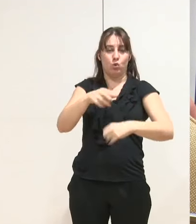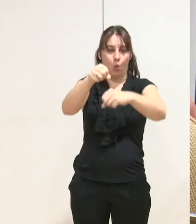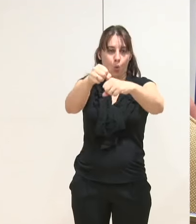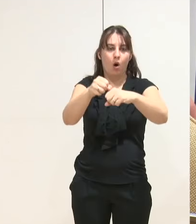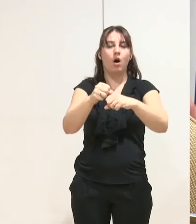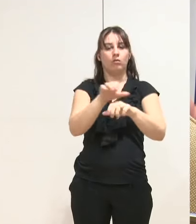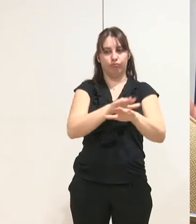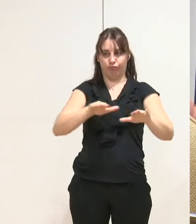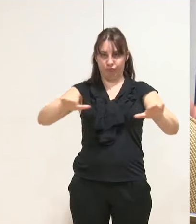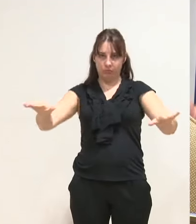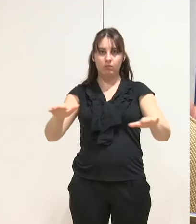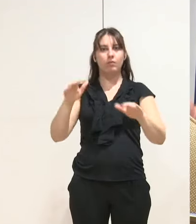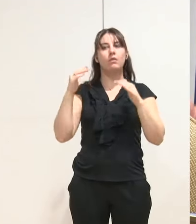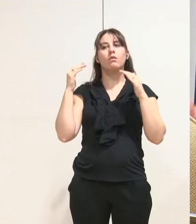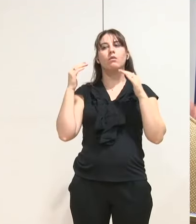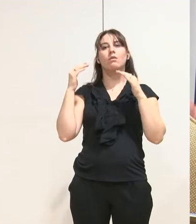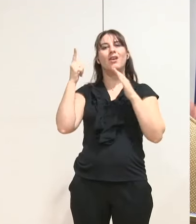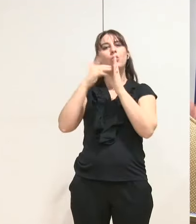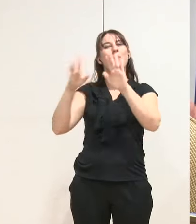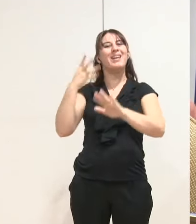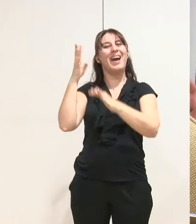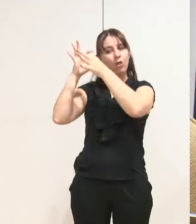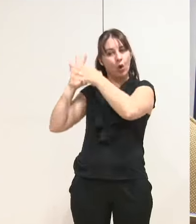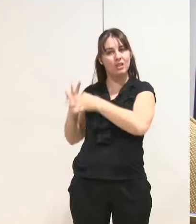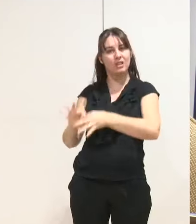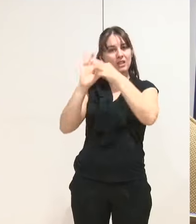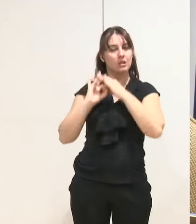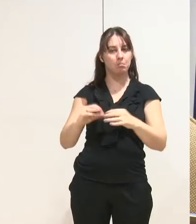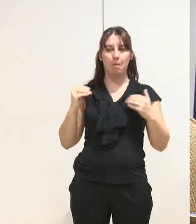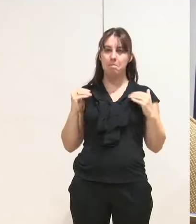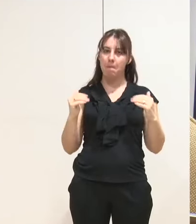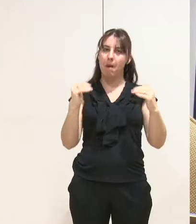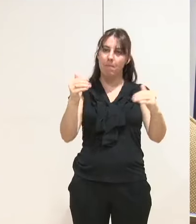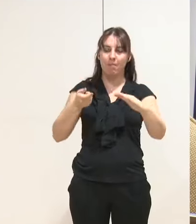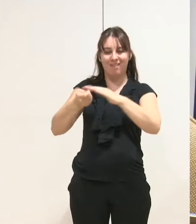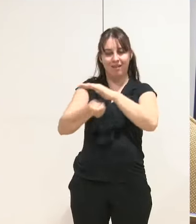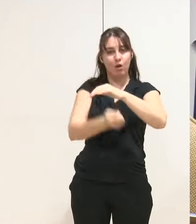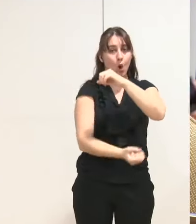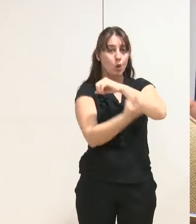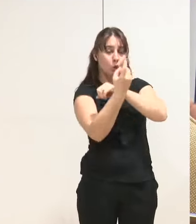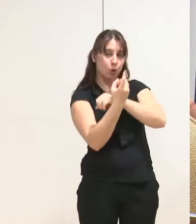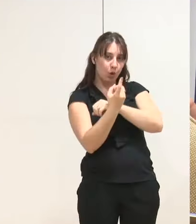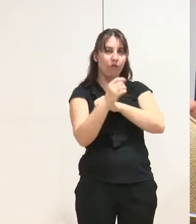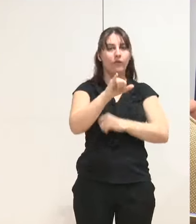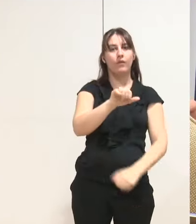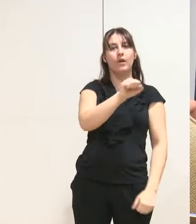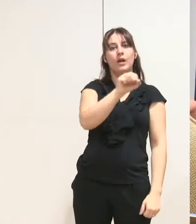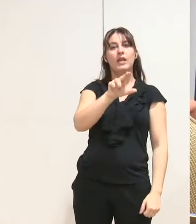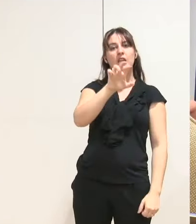reconduction s'est faite à l'identique de 2014 exactement à même hauteur sauf pour issu de